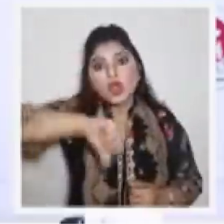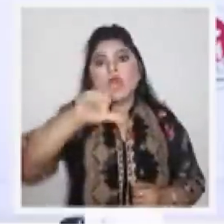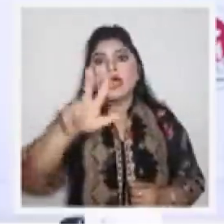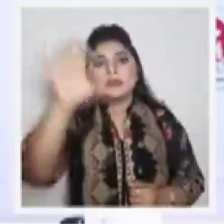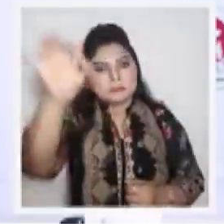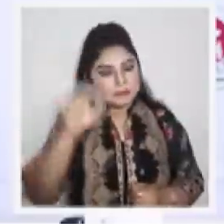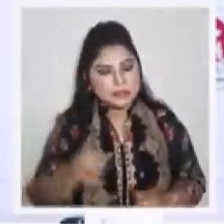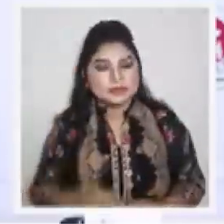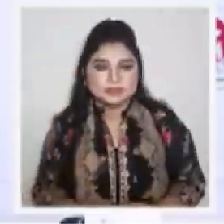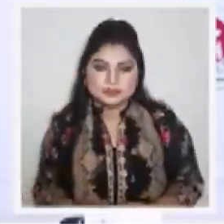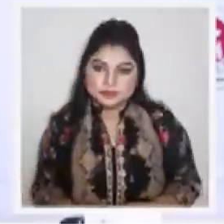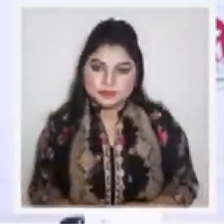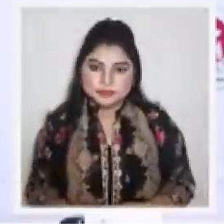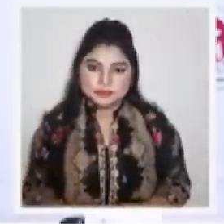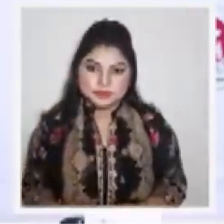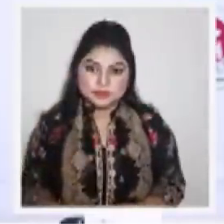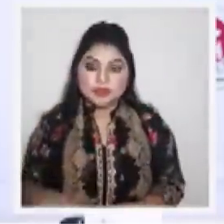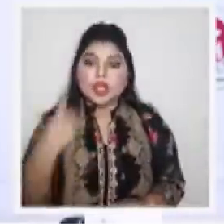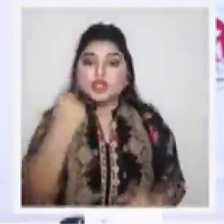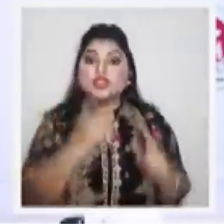78.91% এবং নারী 703 জন,